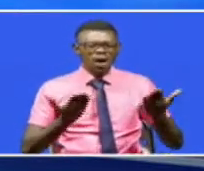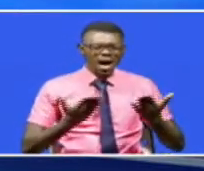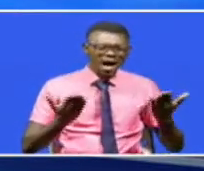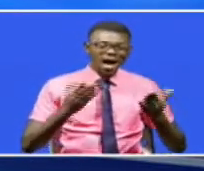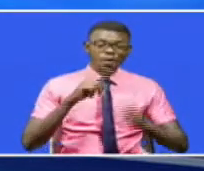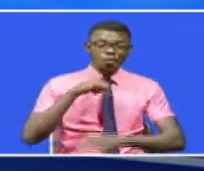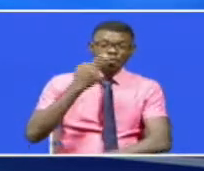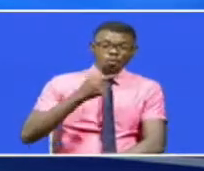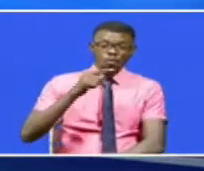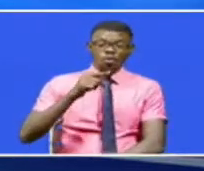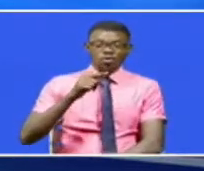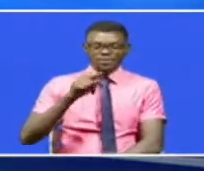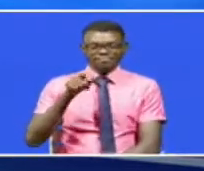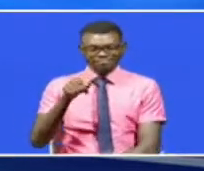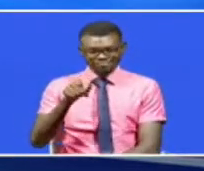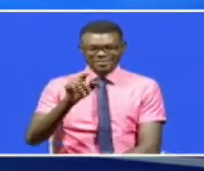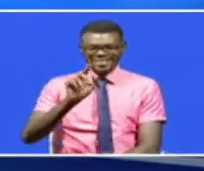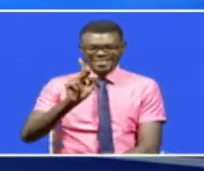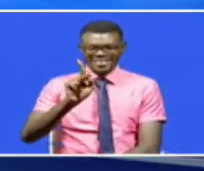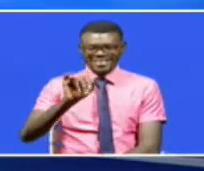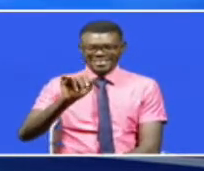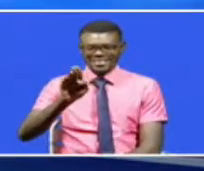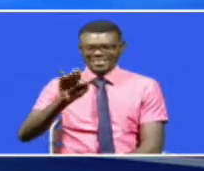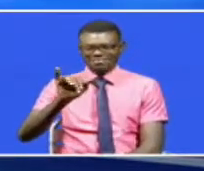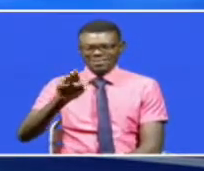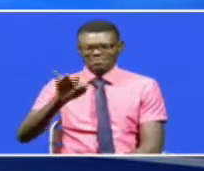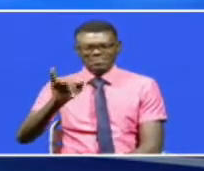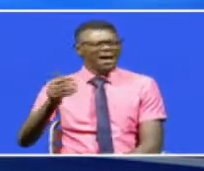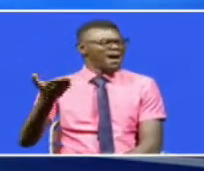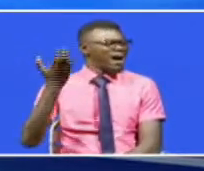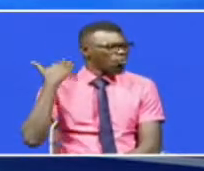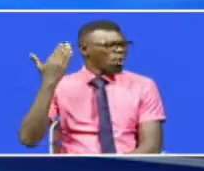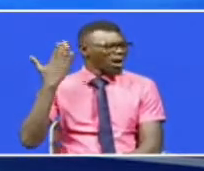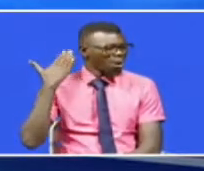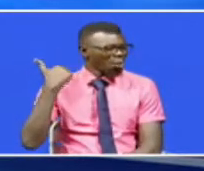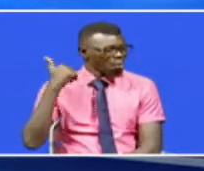Ni Bi Kibibi ama Binti Kibibi. Alivuma sana enzi za 90. Jina lake maarufu ni Bi